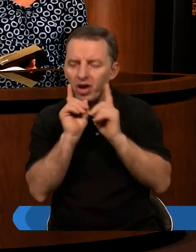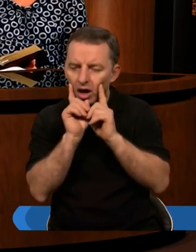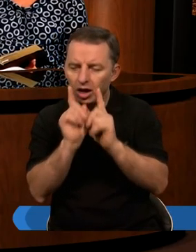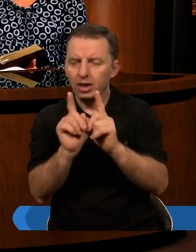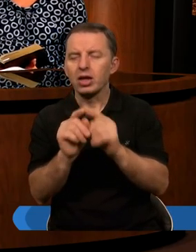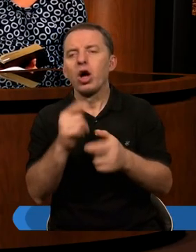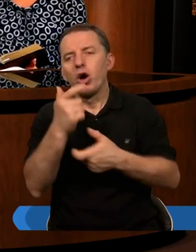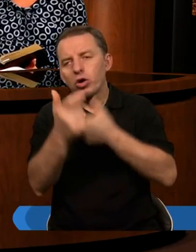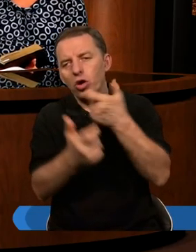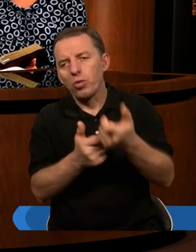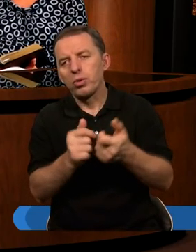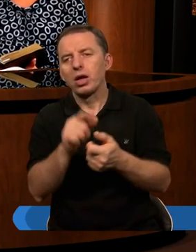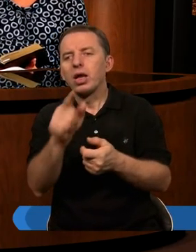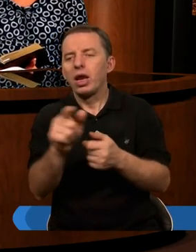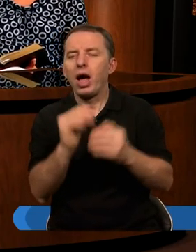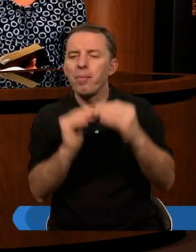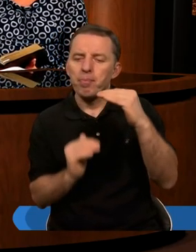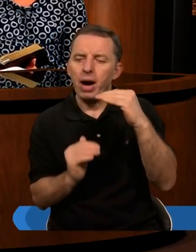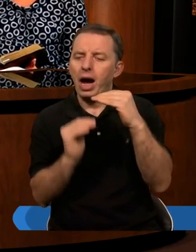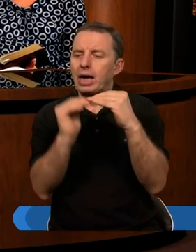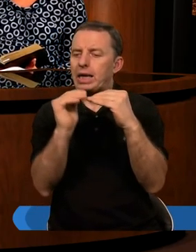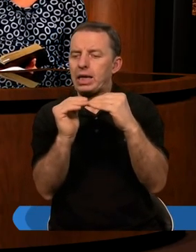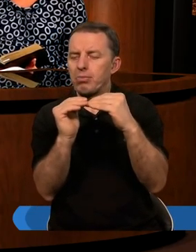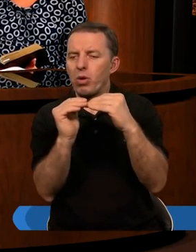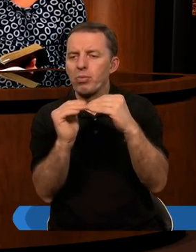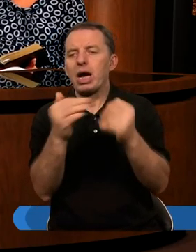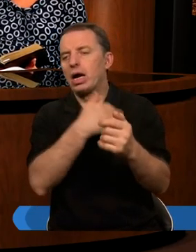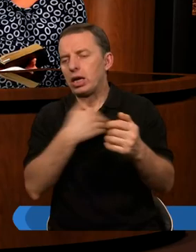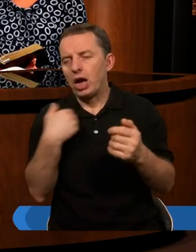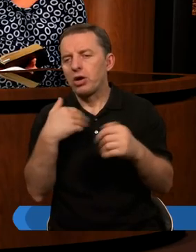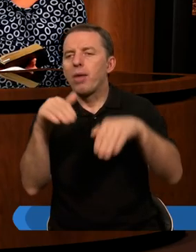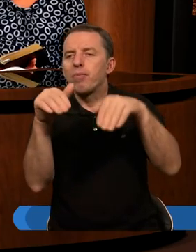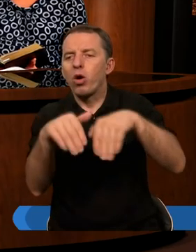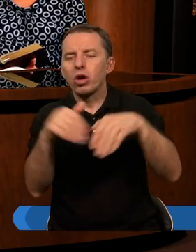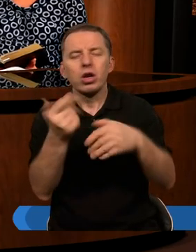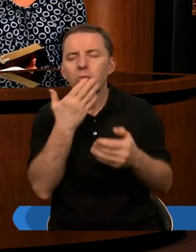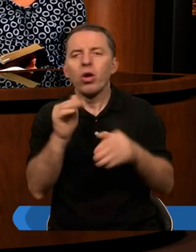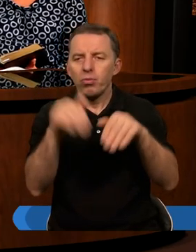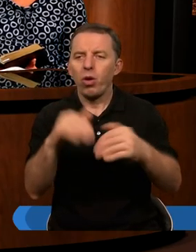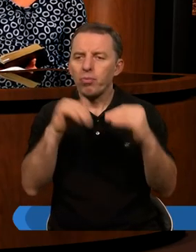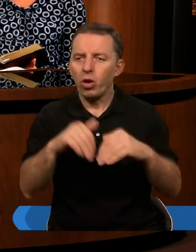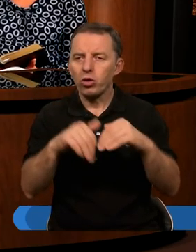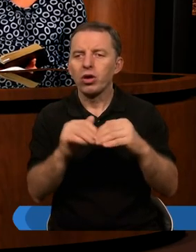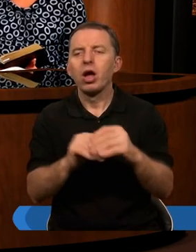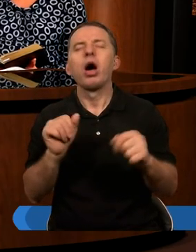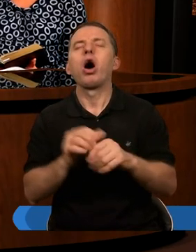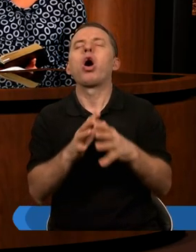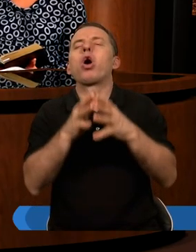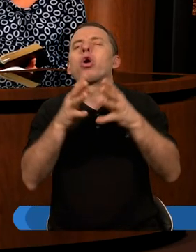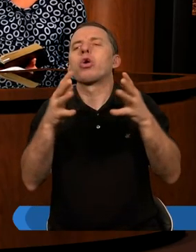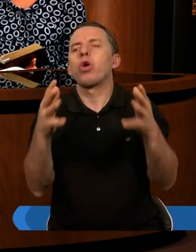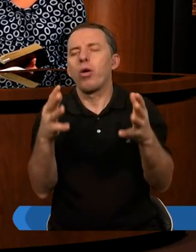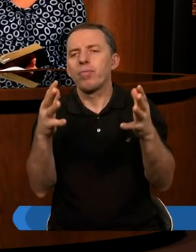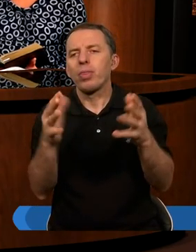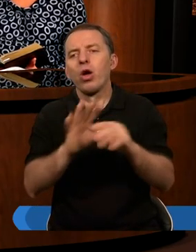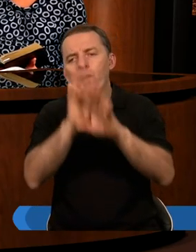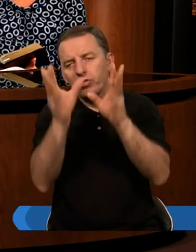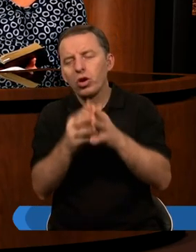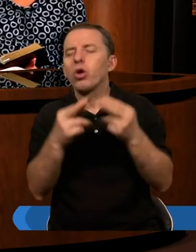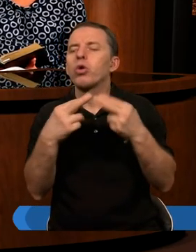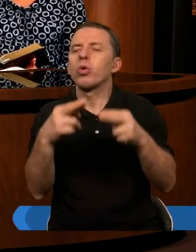robimy je tak na maksimum naszych możliwości? Ja nie mówię, że te możliwości są zawsze ogromne i u